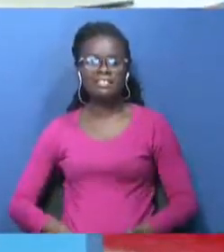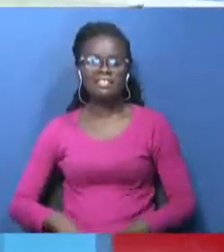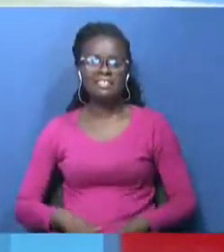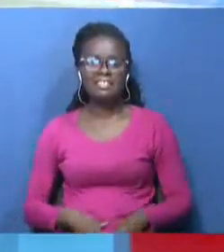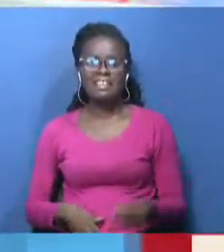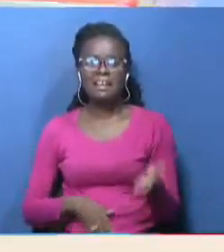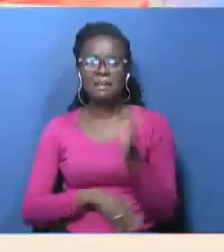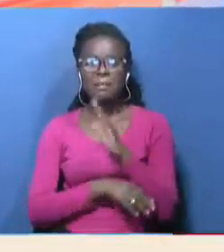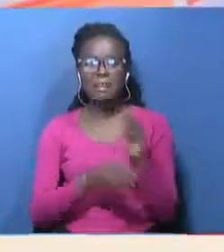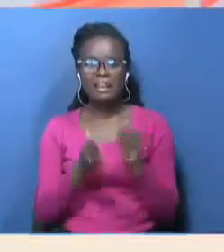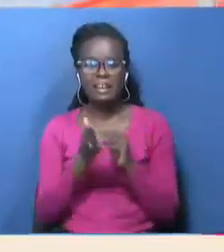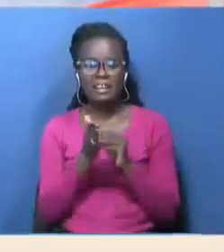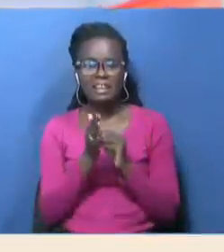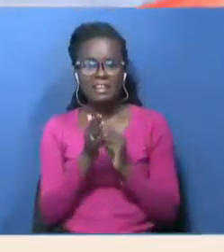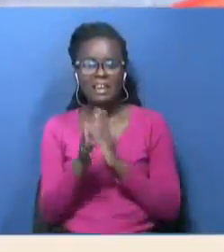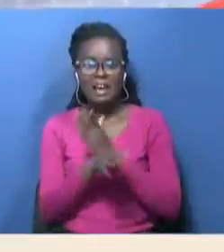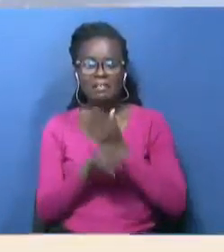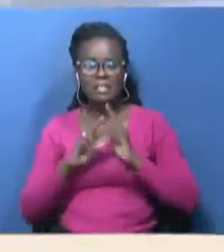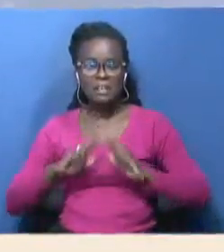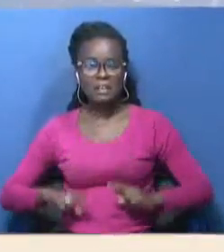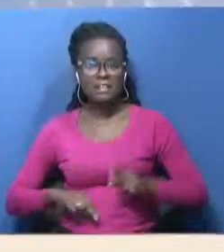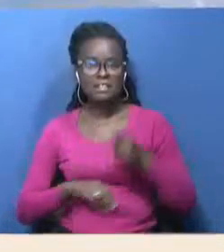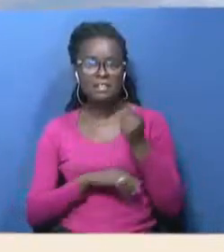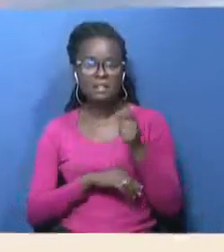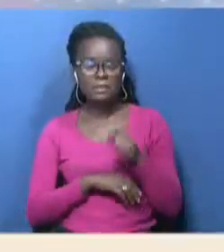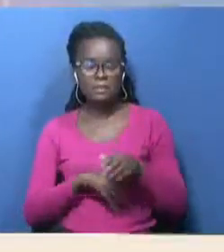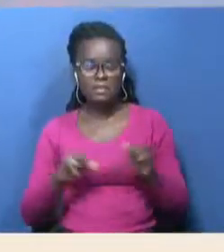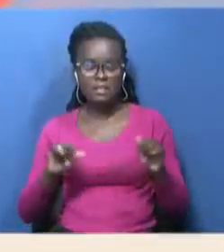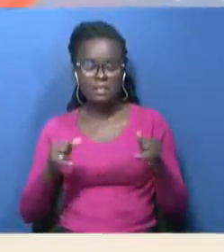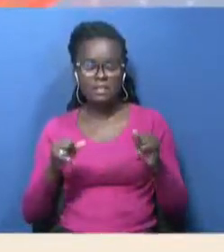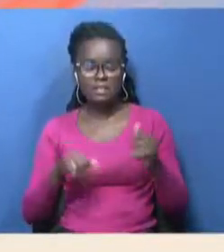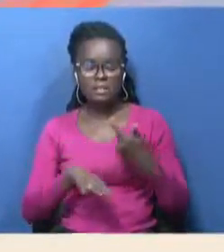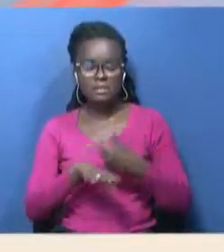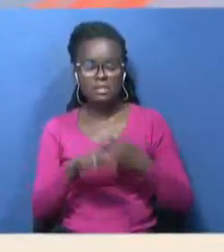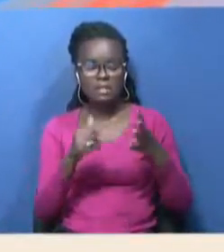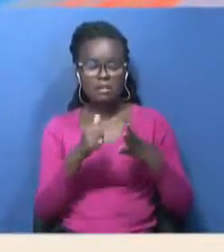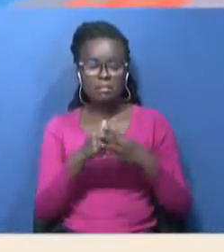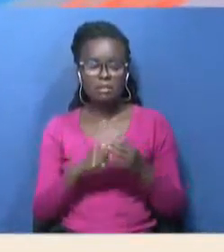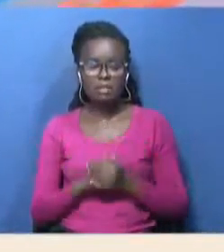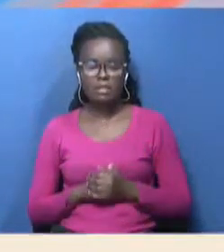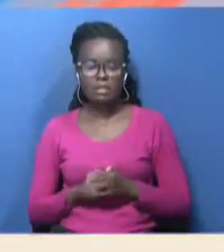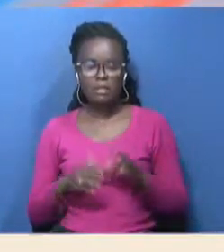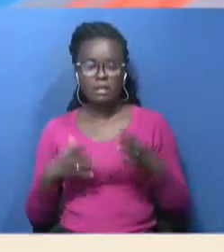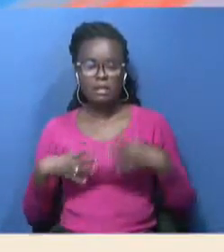Tugagicokereria oro ringi thutha wa kuhumuka uyu ni mutamburuko wa mohoro andu